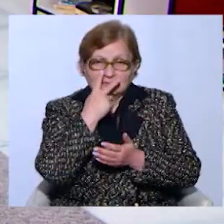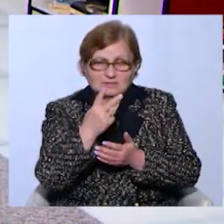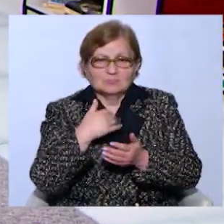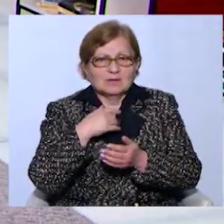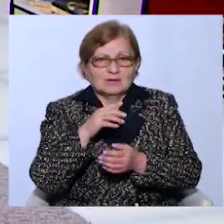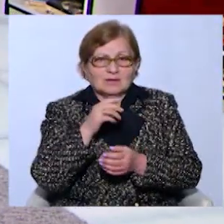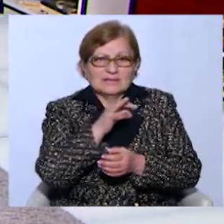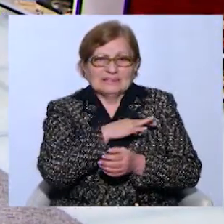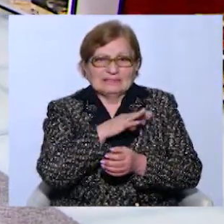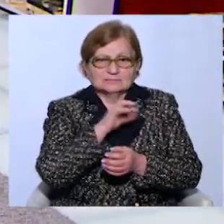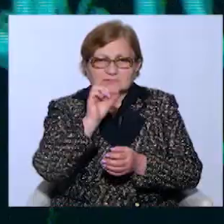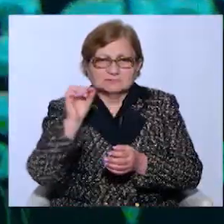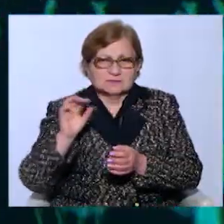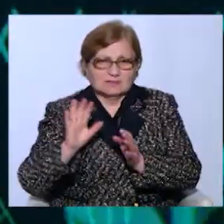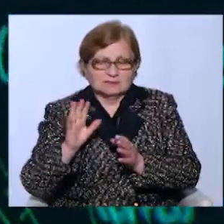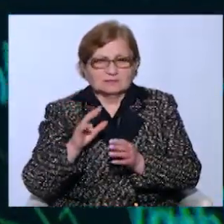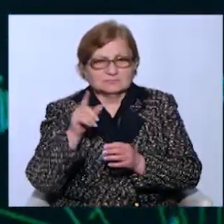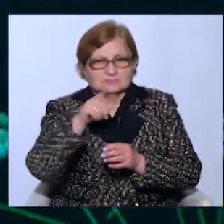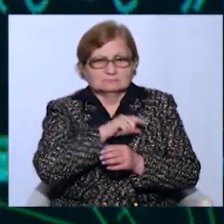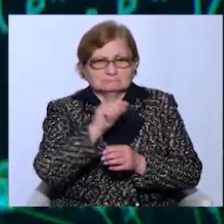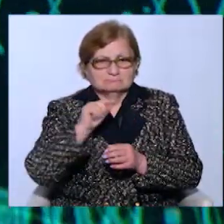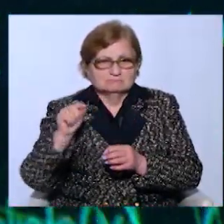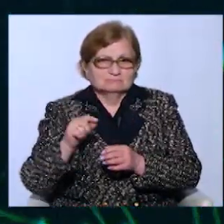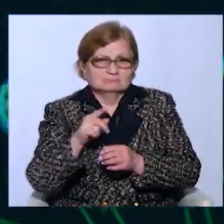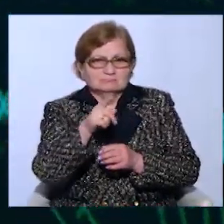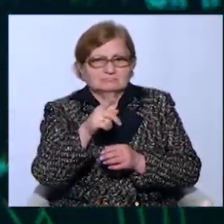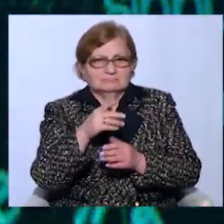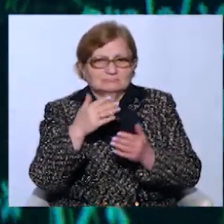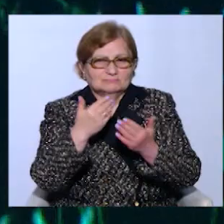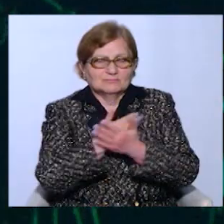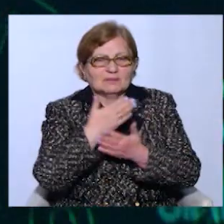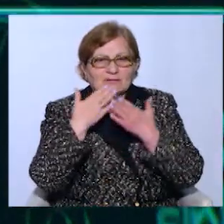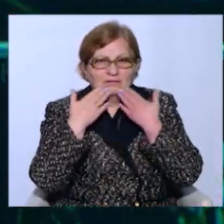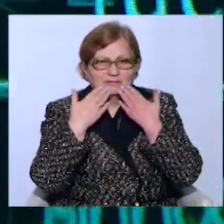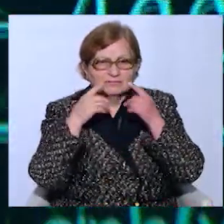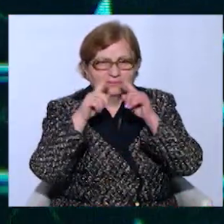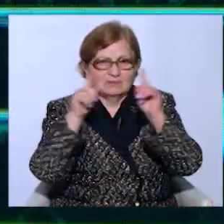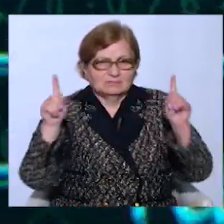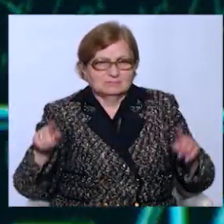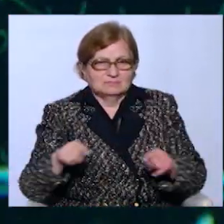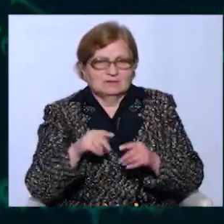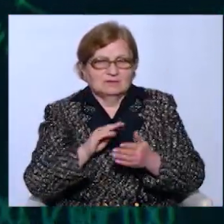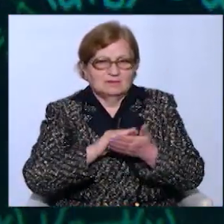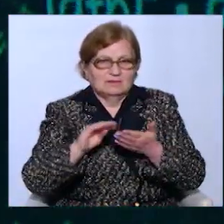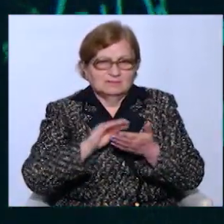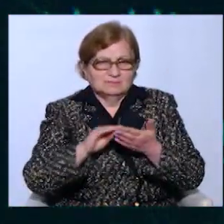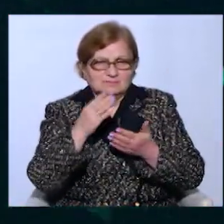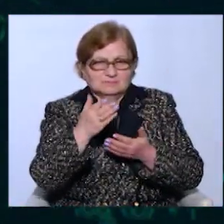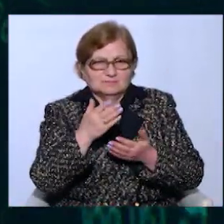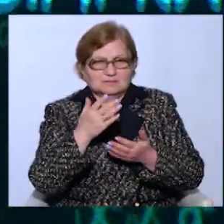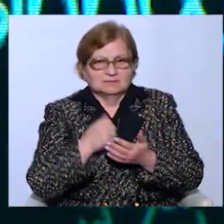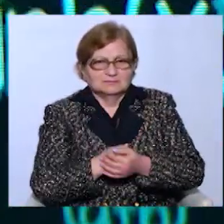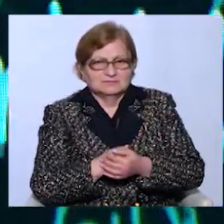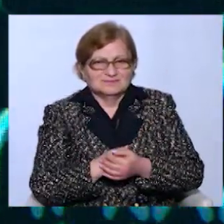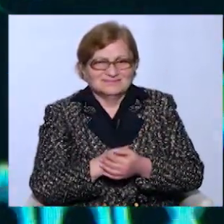მიჭირავს ხელში, მიჭირავს ესეთი გამისტარი ფლომასტერი, რომლის მეშვეობით ბევრად უფრო ადვილად და სწრაფად გაჩვენებთ ამოცანებს და უკვე ხელში